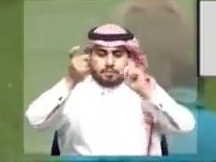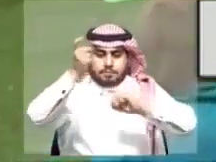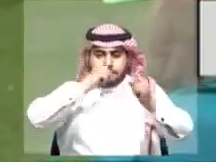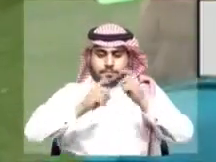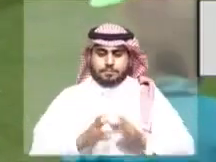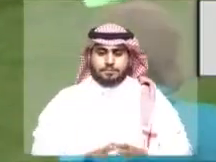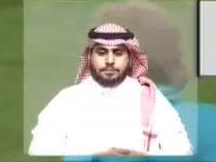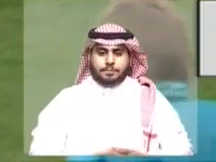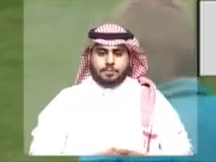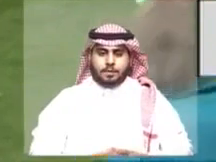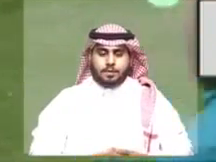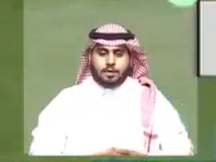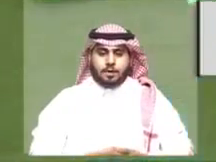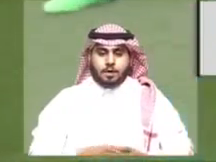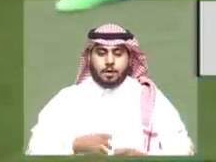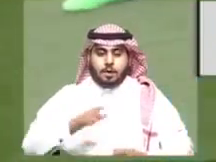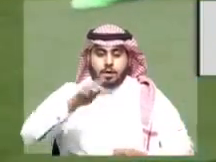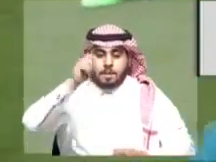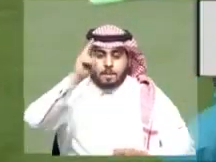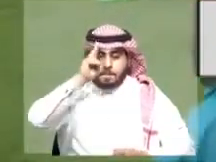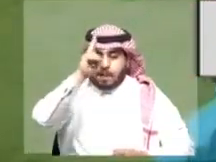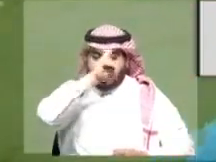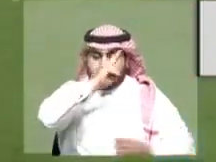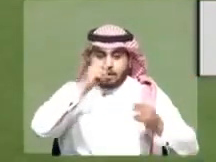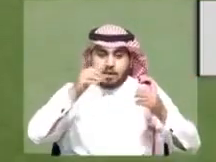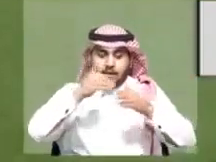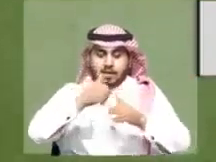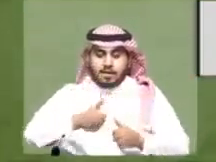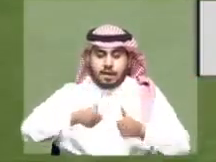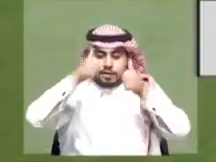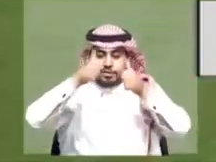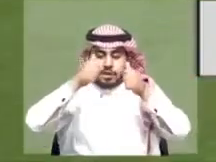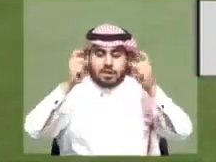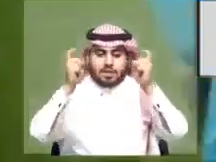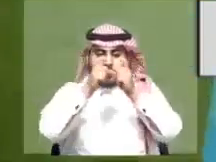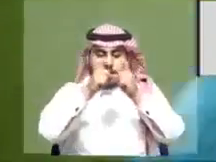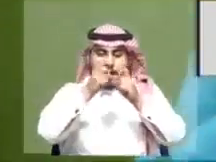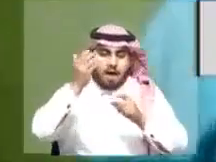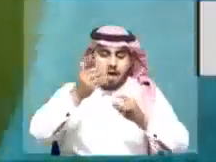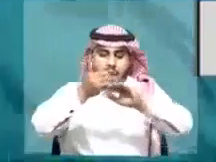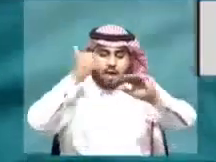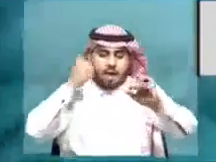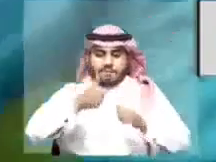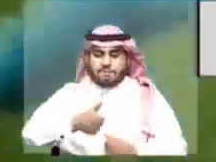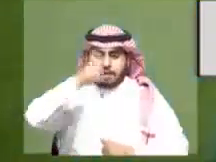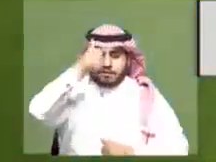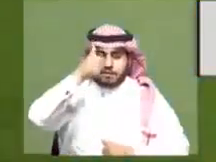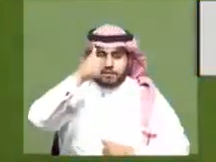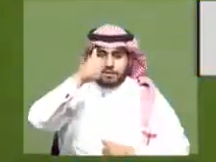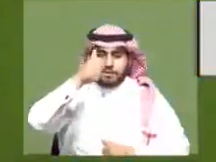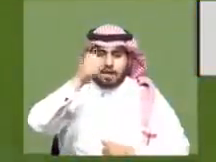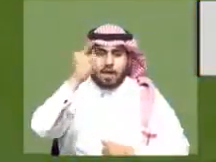لكرة القدم. وكان الفريق الملكي قد خرج من معقل الفريق البافاري في لقاء الذهاب بانتصار